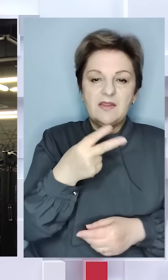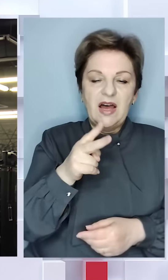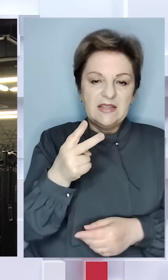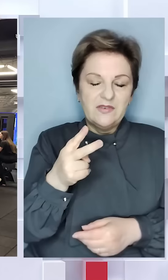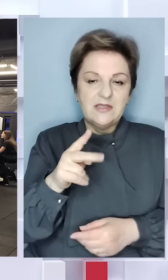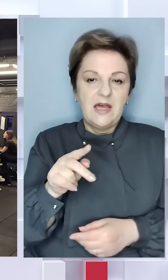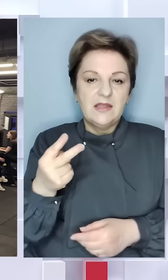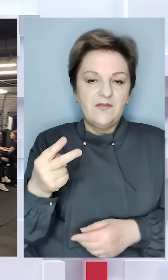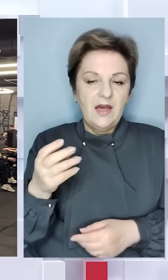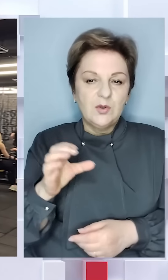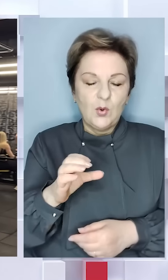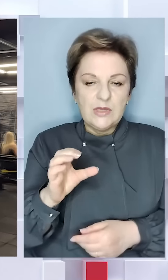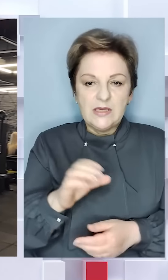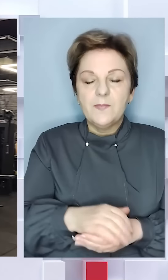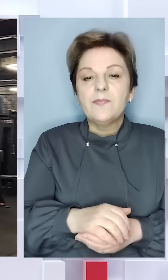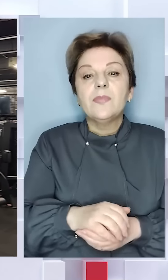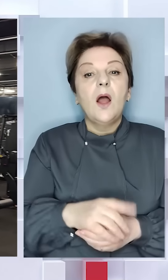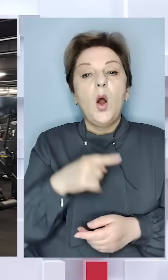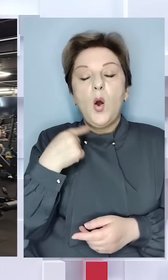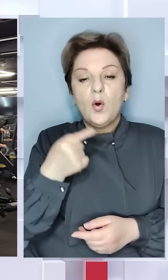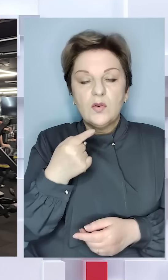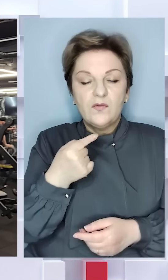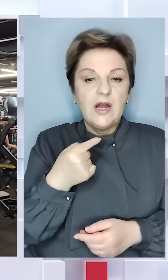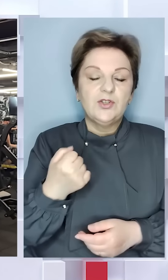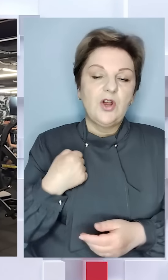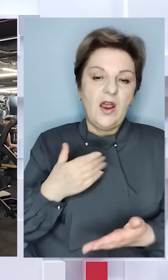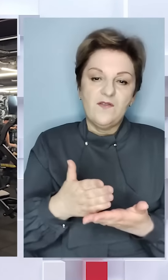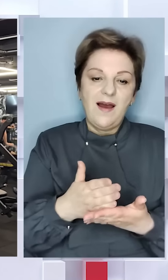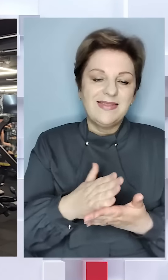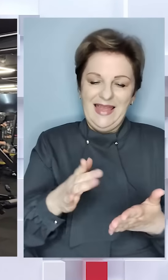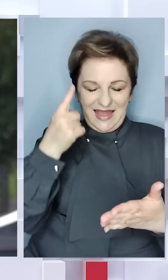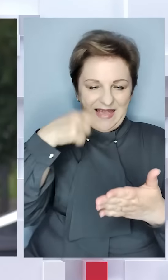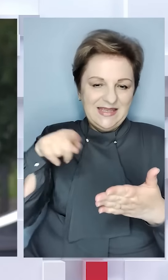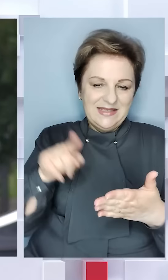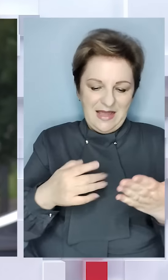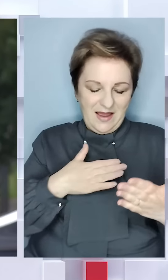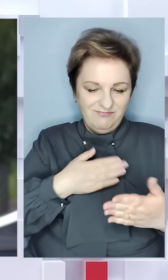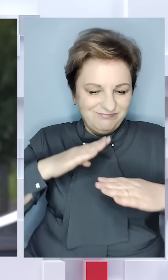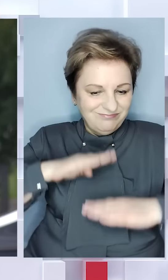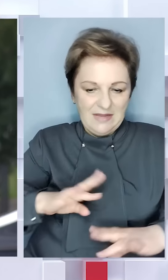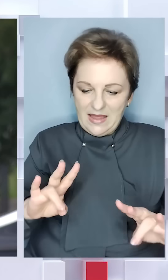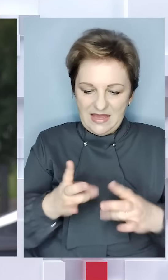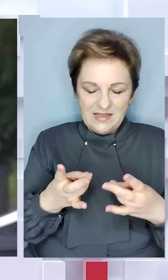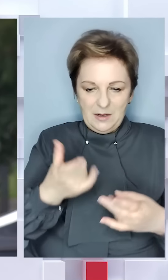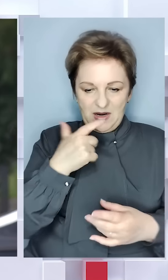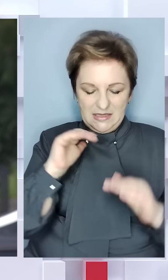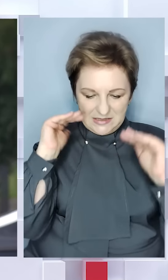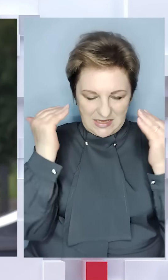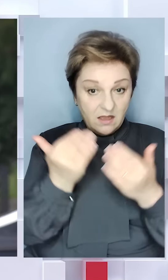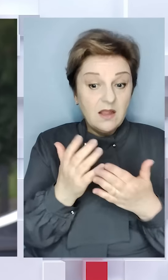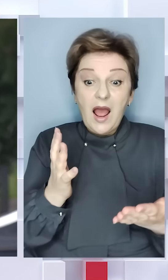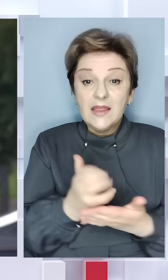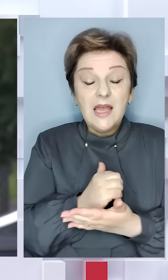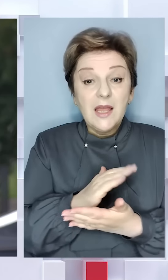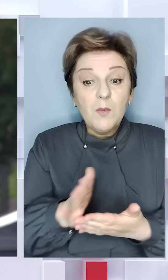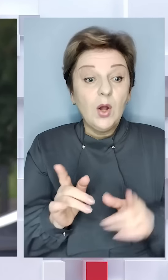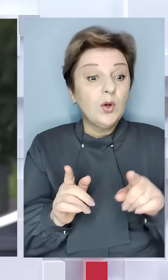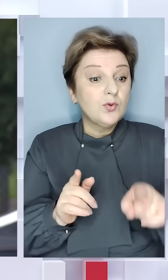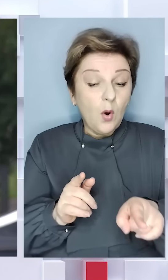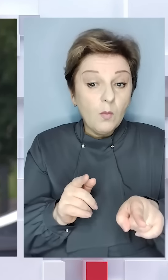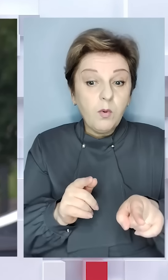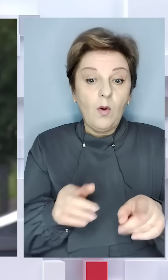22,22 секунди. Головне, кажуть ветерани і їхній тренер, не зневірюватись. Просто не треба в собі замикатися. Не виходить в тебе вдома,